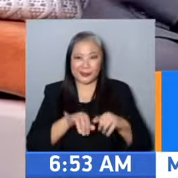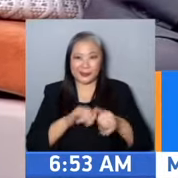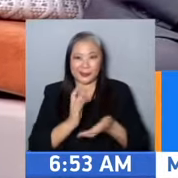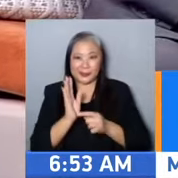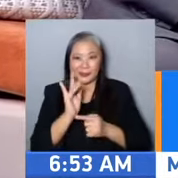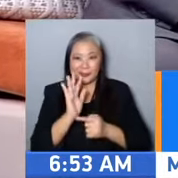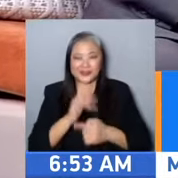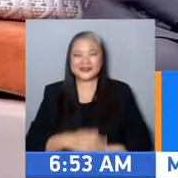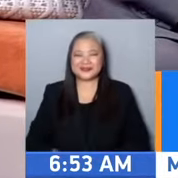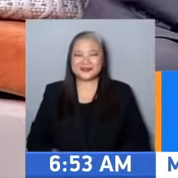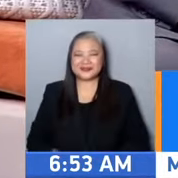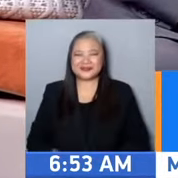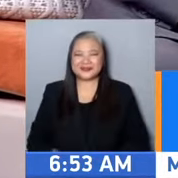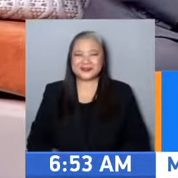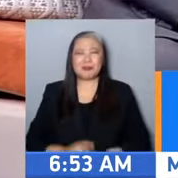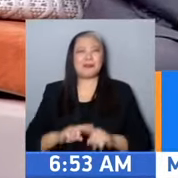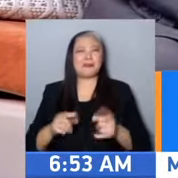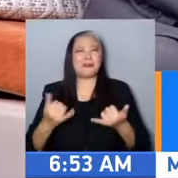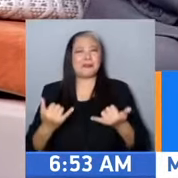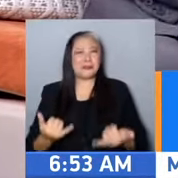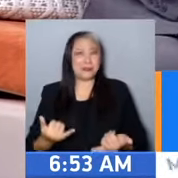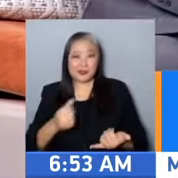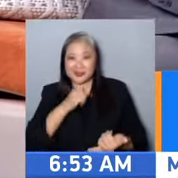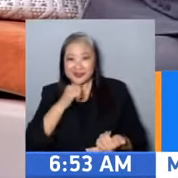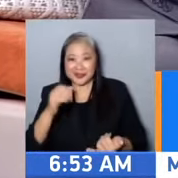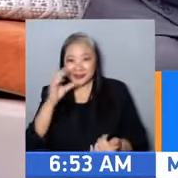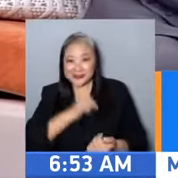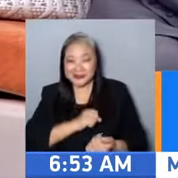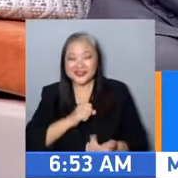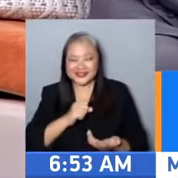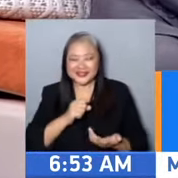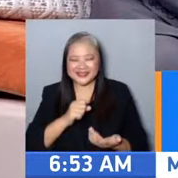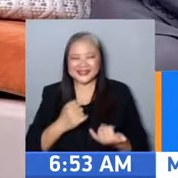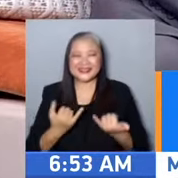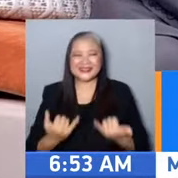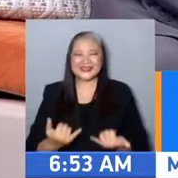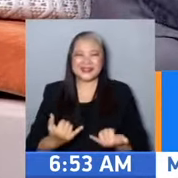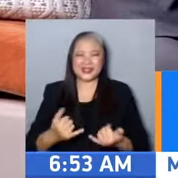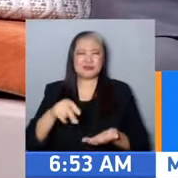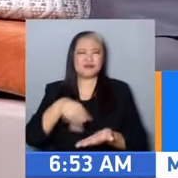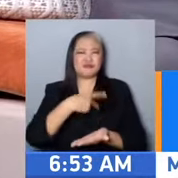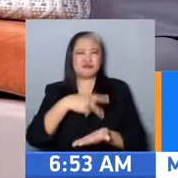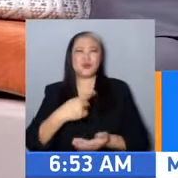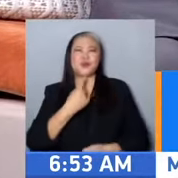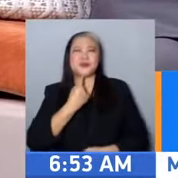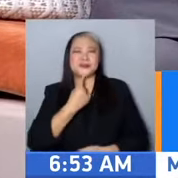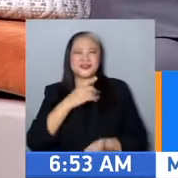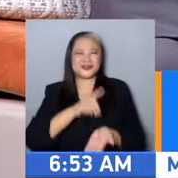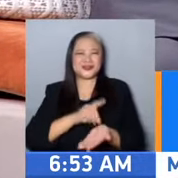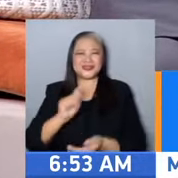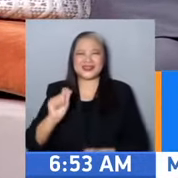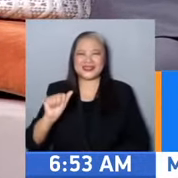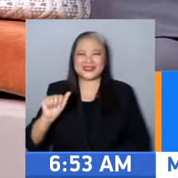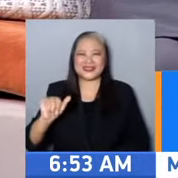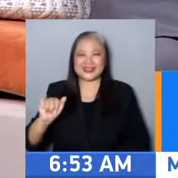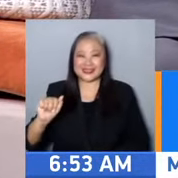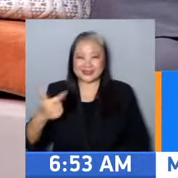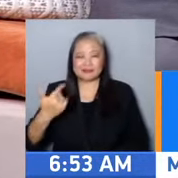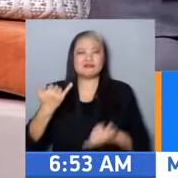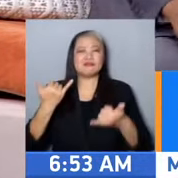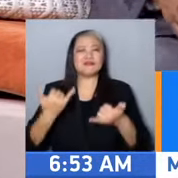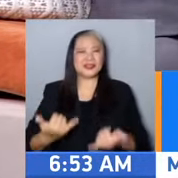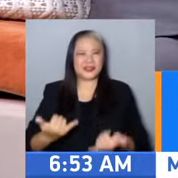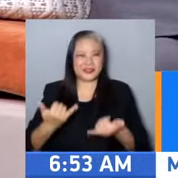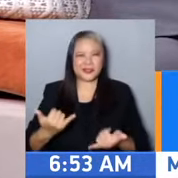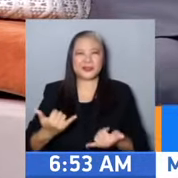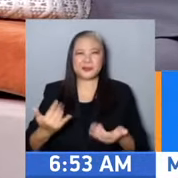ba natin? Dahil siguradong mamimiss natin ang signature dance move ni Doc Eric Tayo. Kaya hihirit pa tayo ng kanyang bagong dance